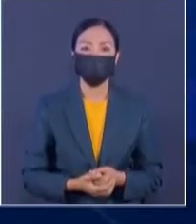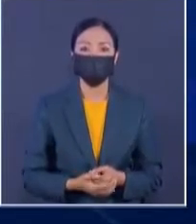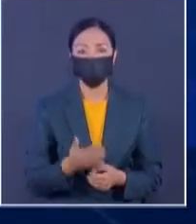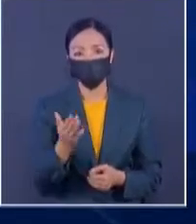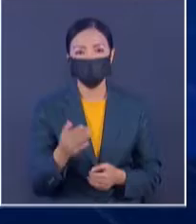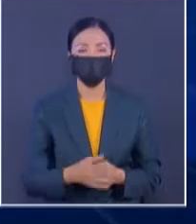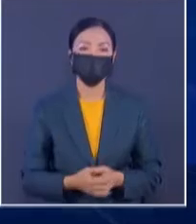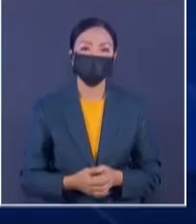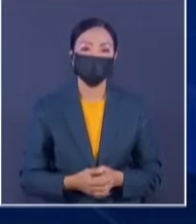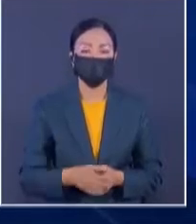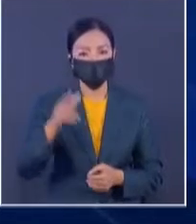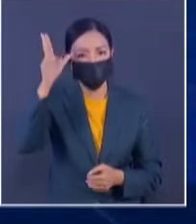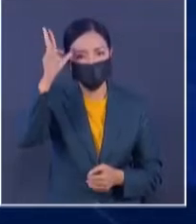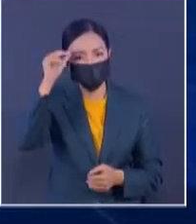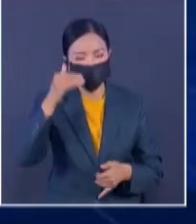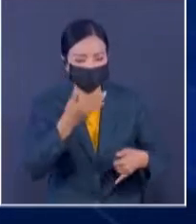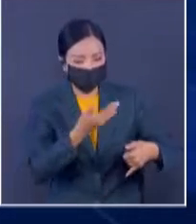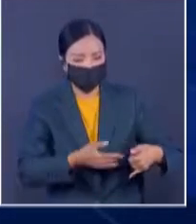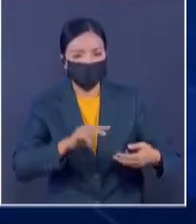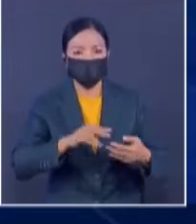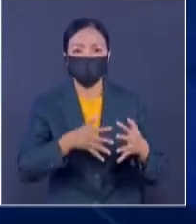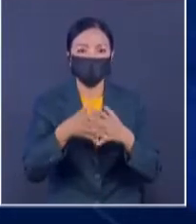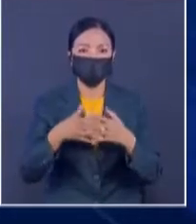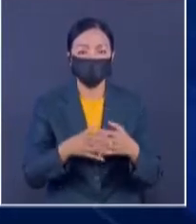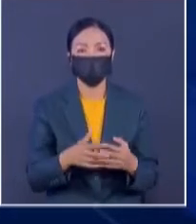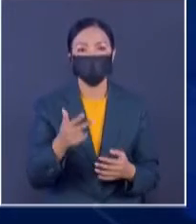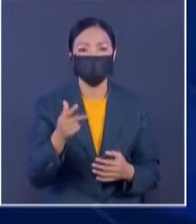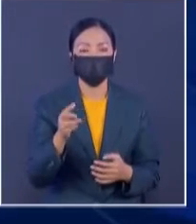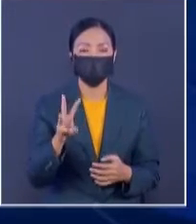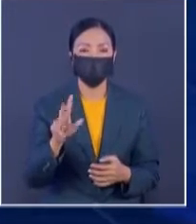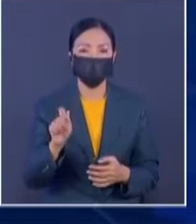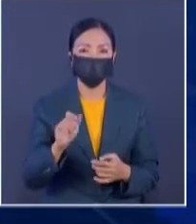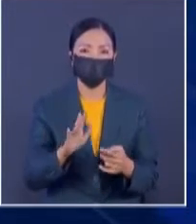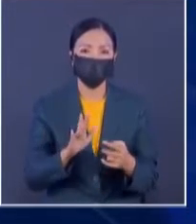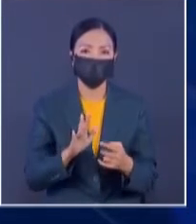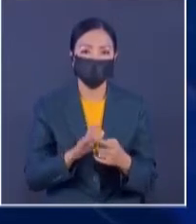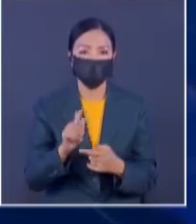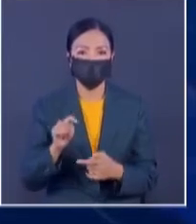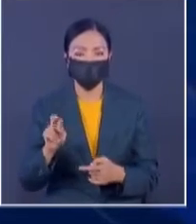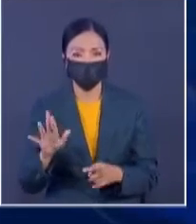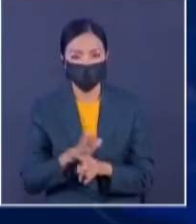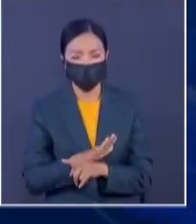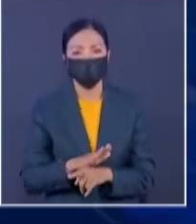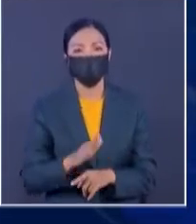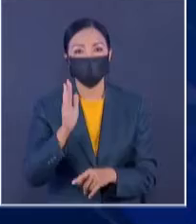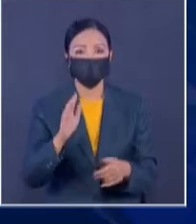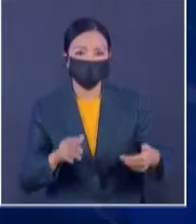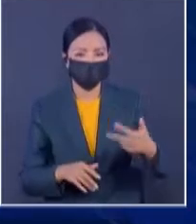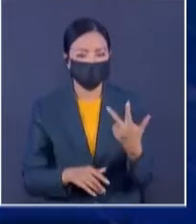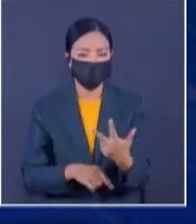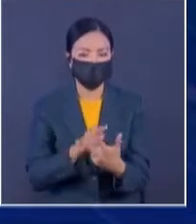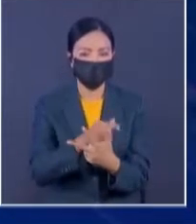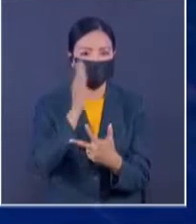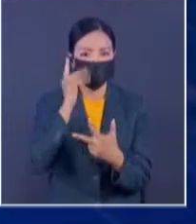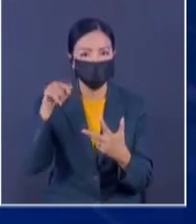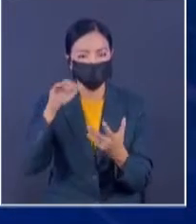นี่แหละครับม้าพันอเมริกันควอเตอร์ฮอร์สนะครับม้าทั้ง3ตัวนี้นะฮะเป็นม้าเพศผู้เพศเมียจะถู